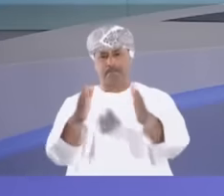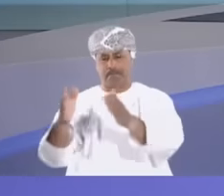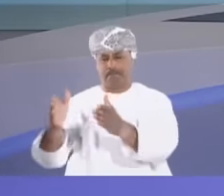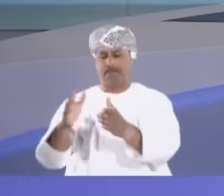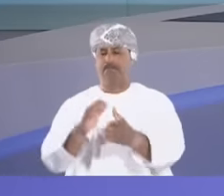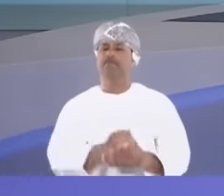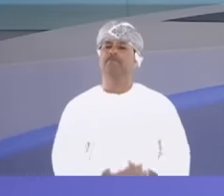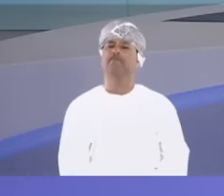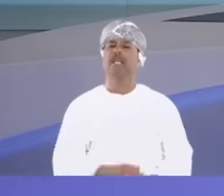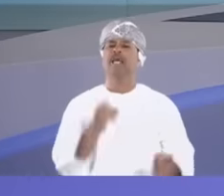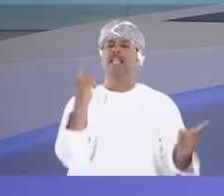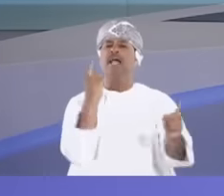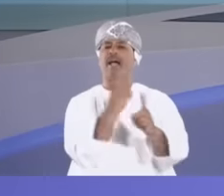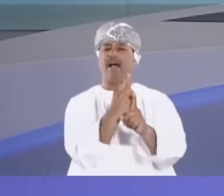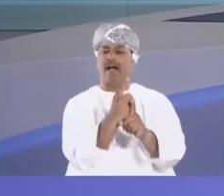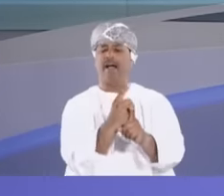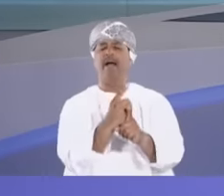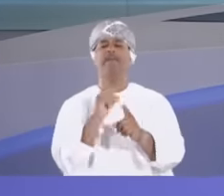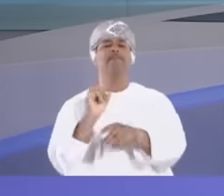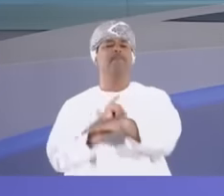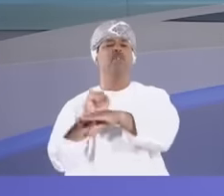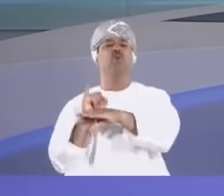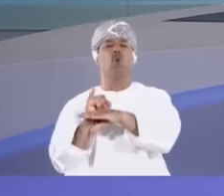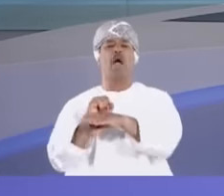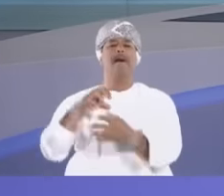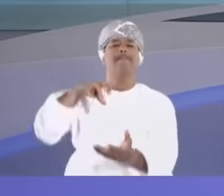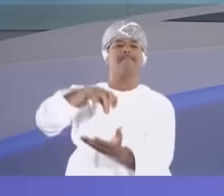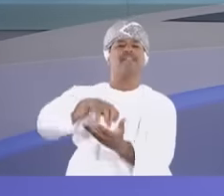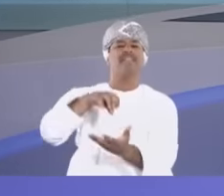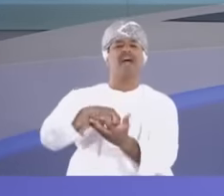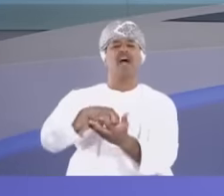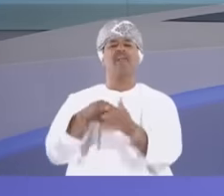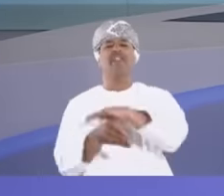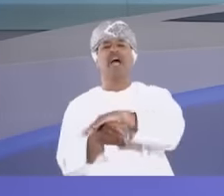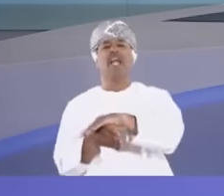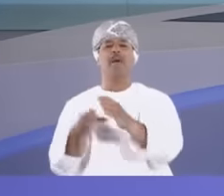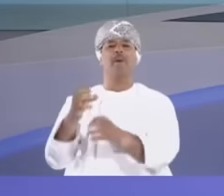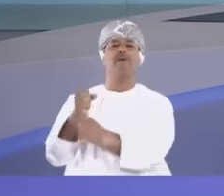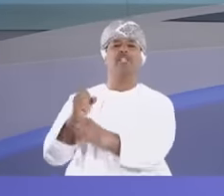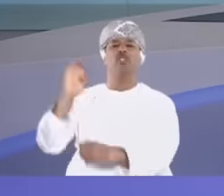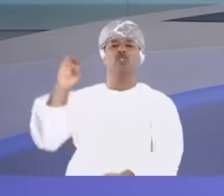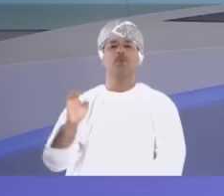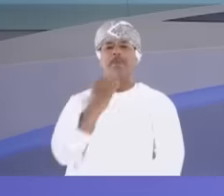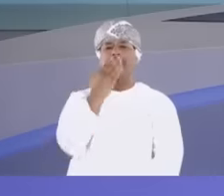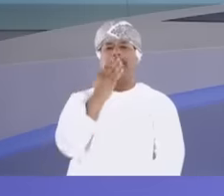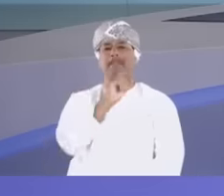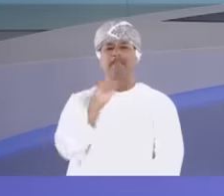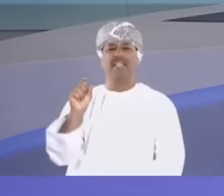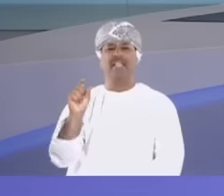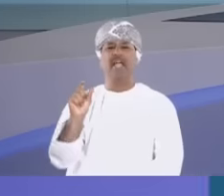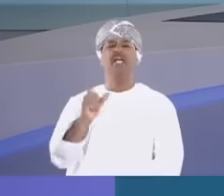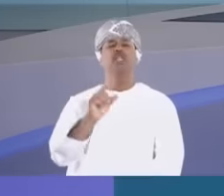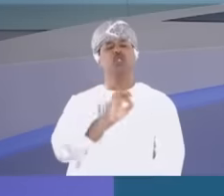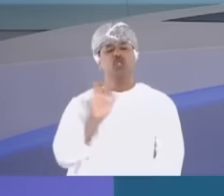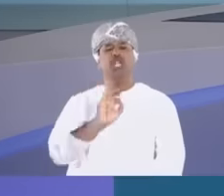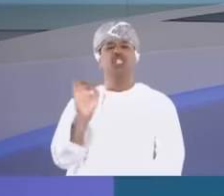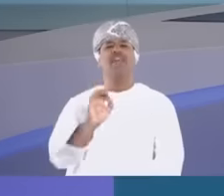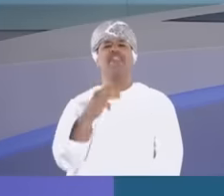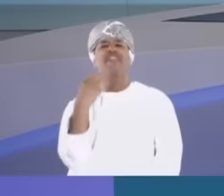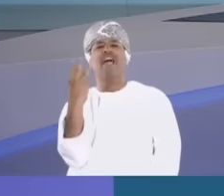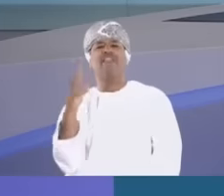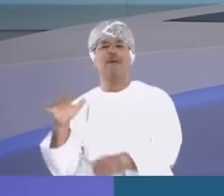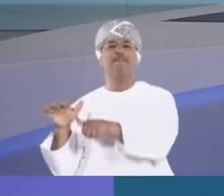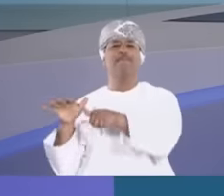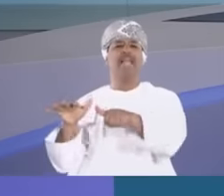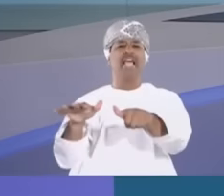كشف اللقاء التعريفي لمشروع المنطقة اللوجستية بمحافظة جنوب الباطنة عن جاهزية 3 ملايين متر